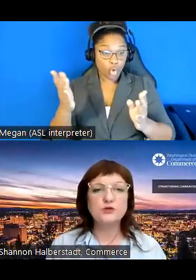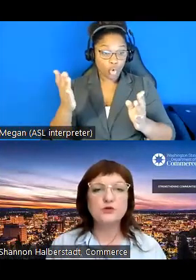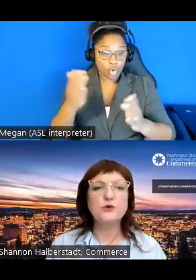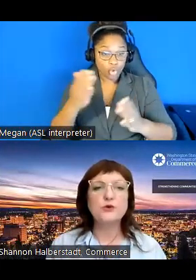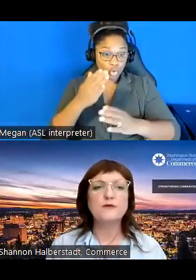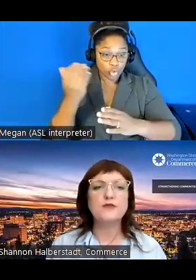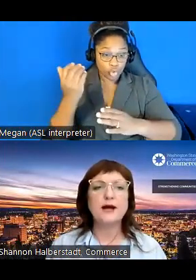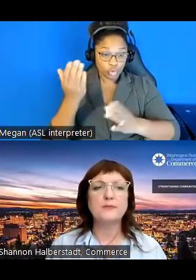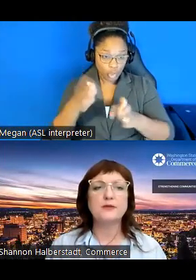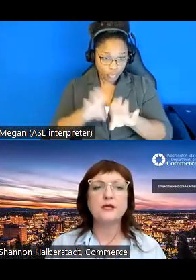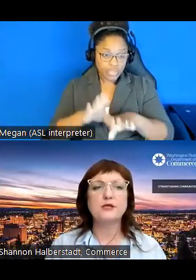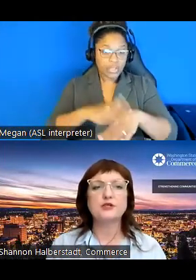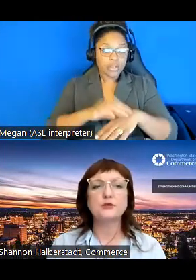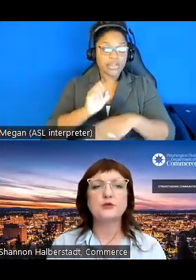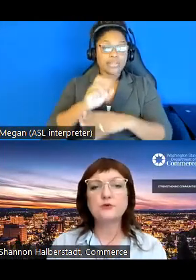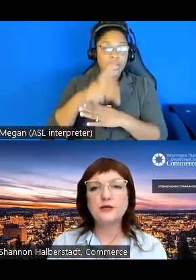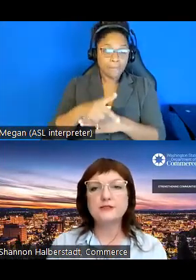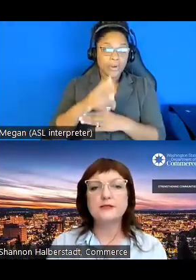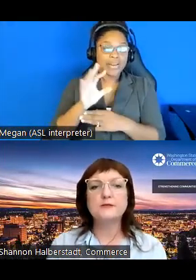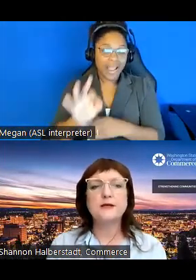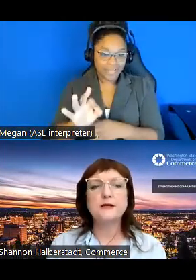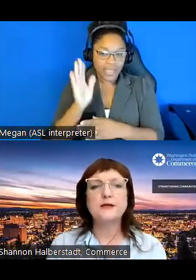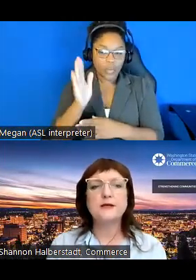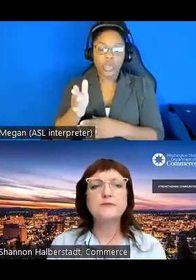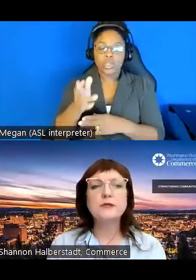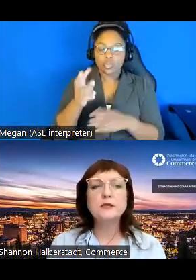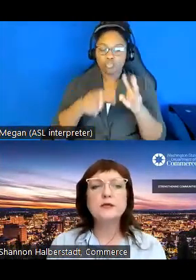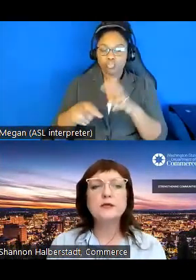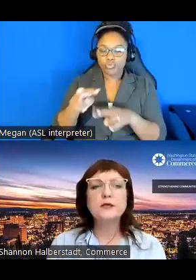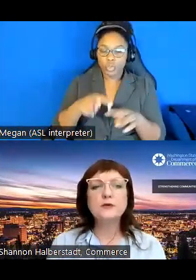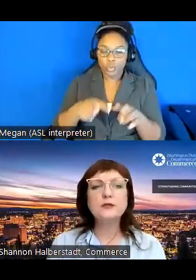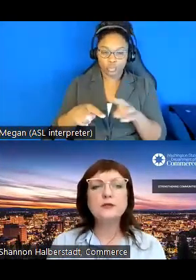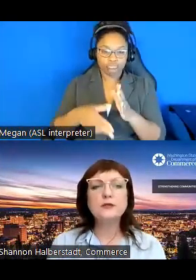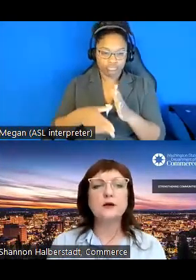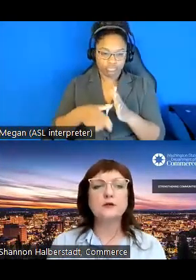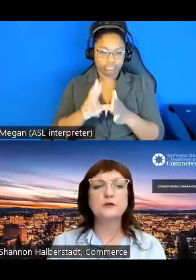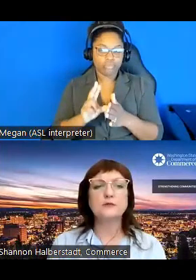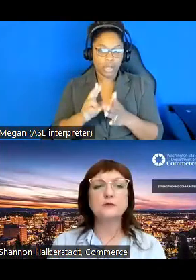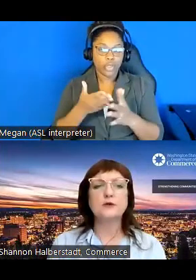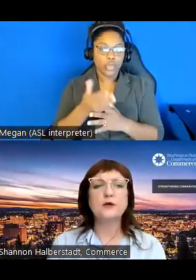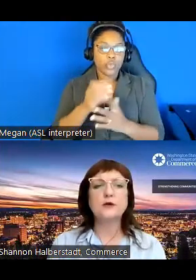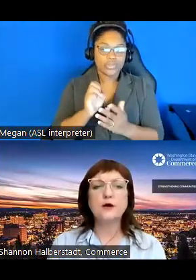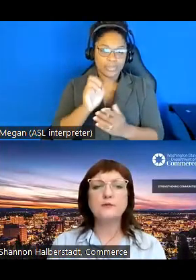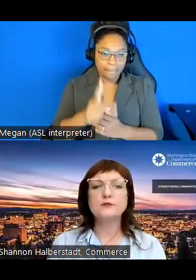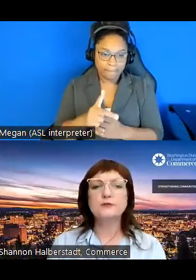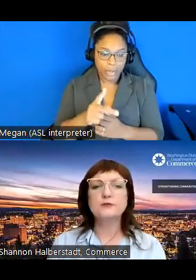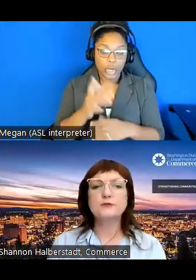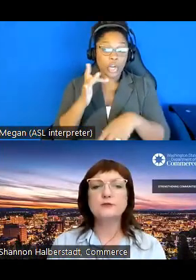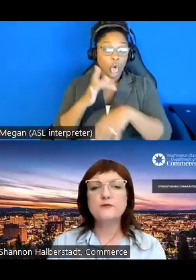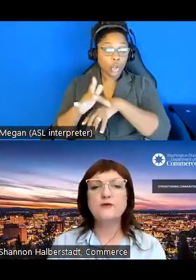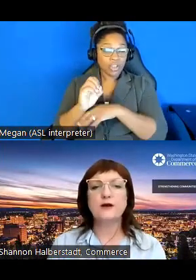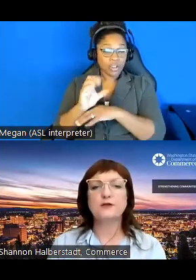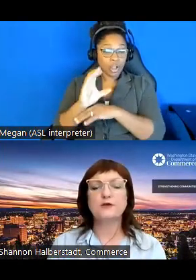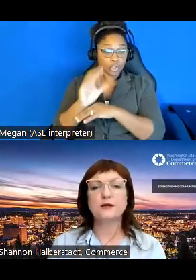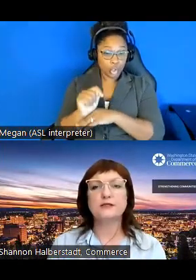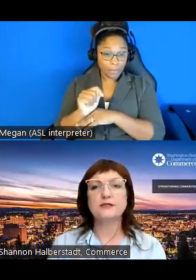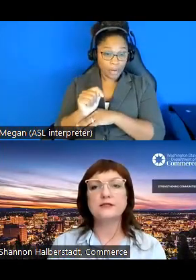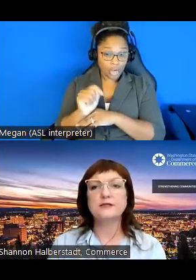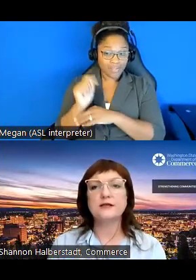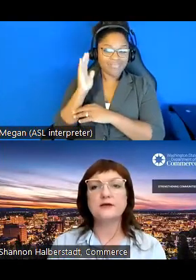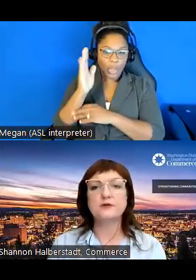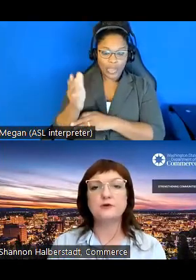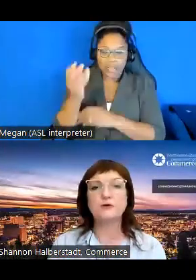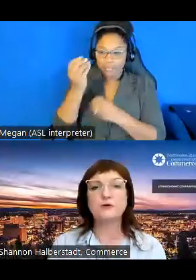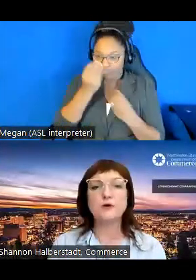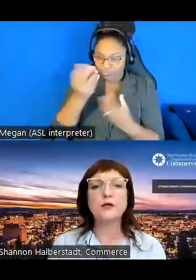그 9월 마감은 저기 9월 9일까지입니다. 9월 9일입니다. 그리고